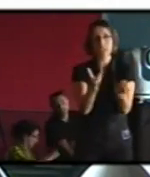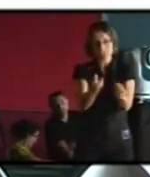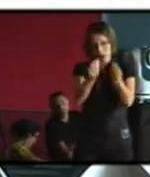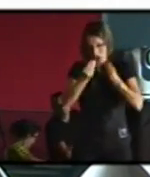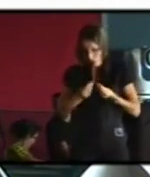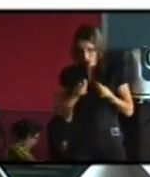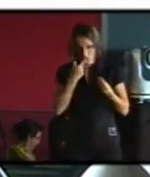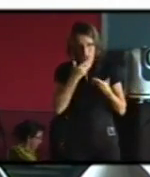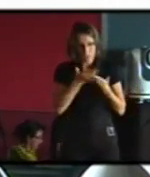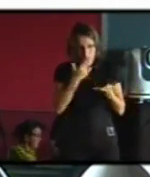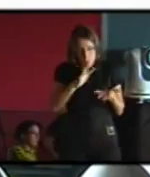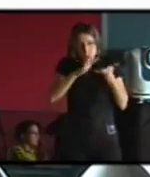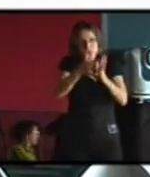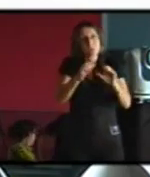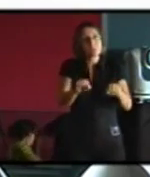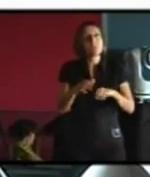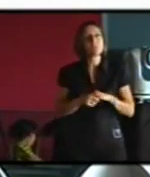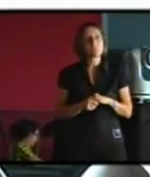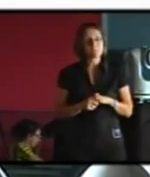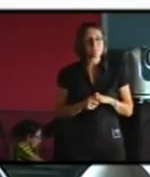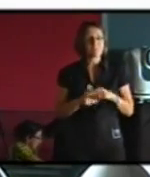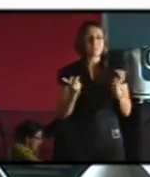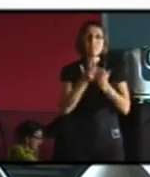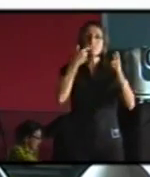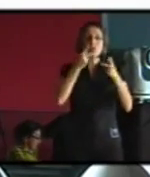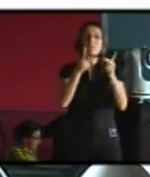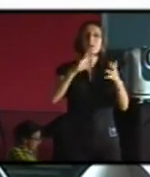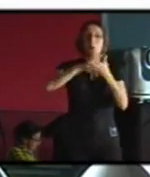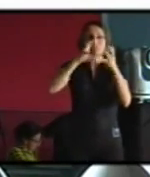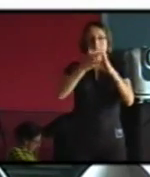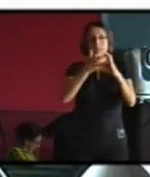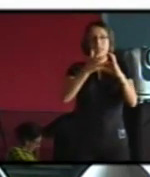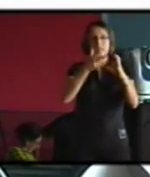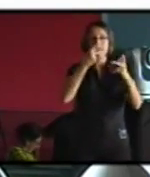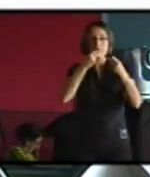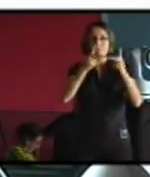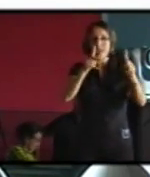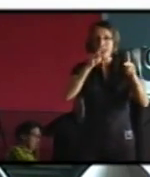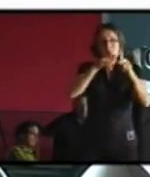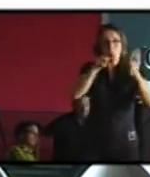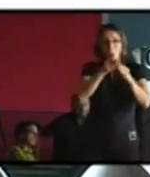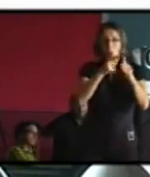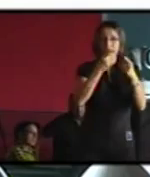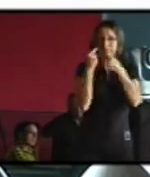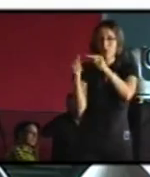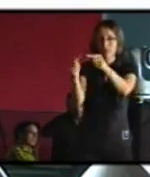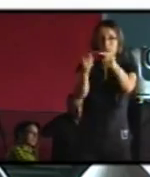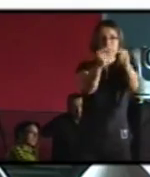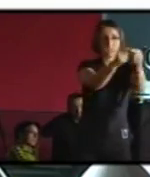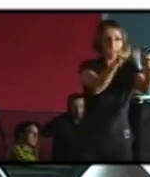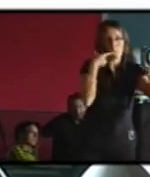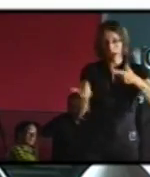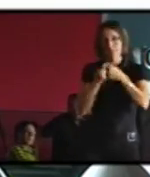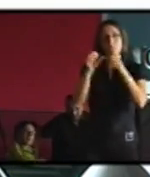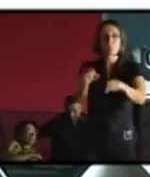ville ancienne est résiliente. Je pense qu'à un moment donné, si la ville est complexe, elle est plus adaptable. Alors que quand elle est monofonctionnelle ou